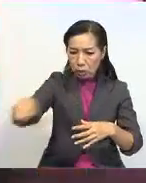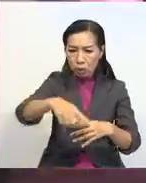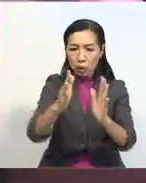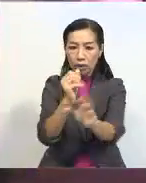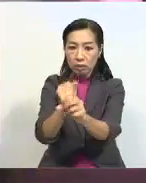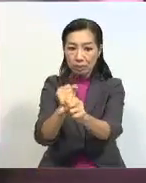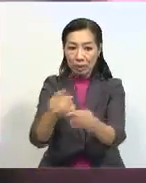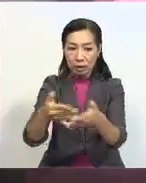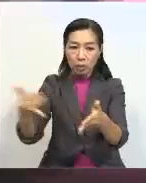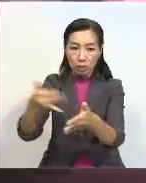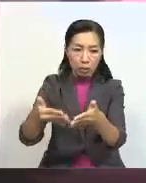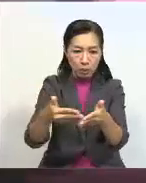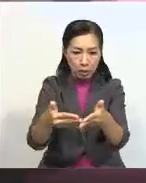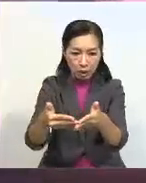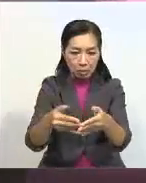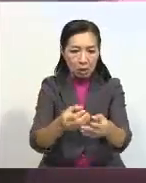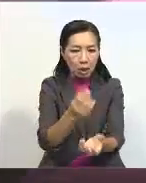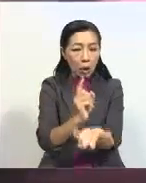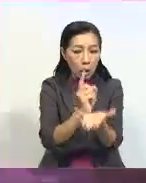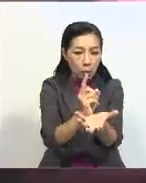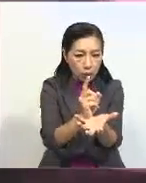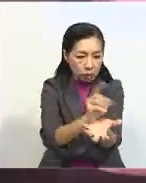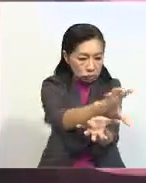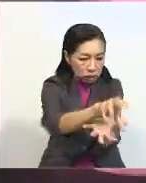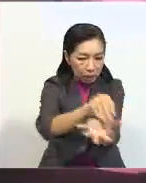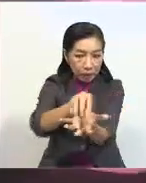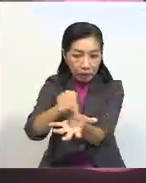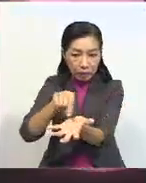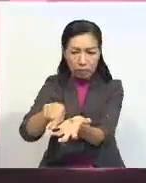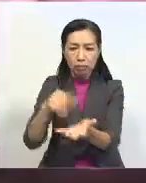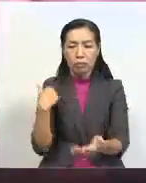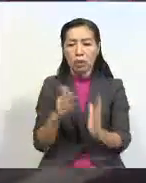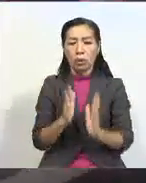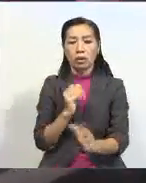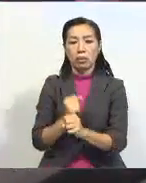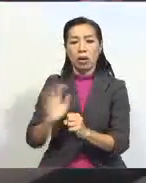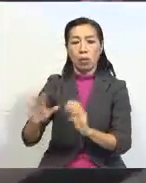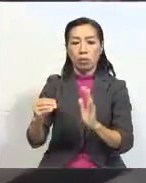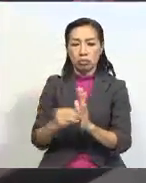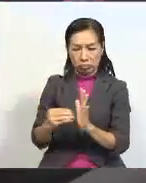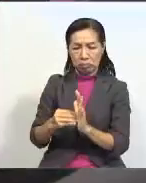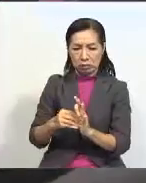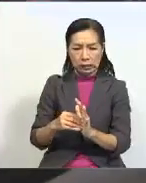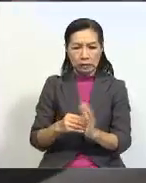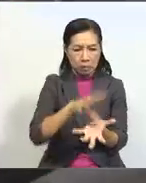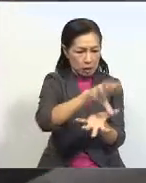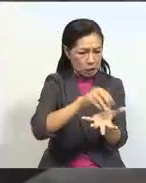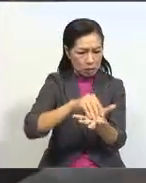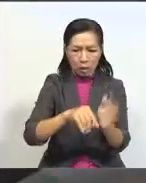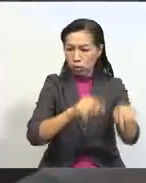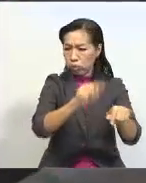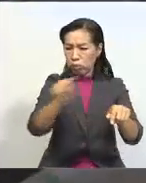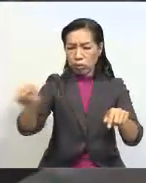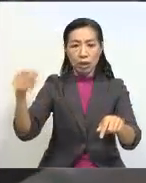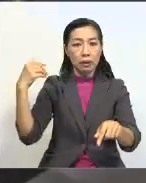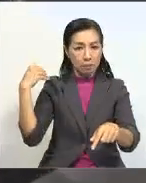ศกาลลอยกระทงปี2562ซึ่งก็มีการระดมเจ้าหน้าที่จัดเก็บกระทงในทุกพื้นที่ประกอบไปด้วย